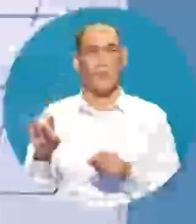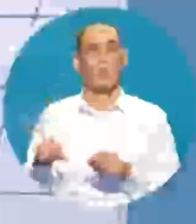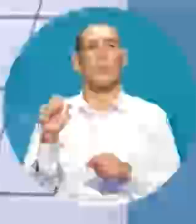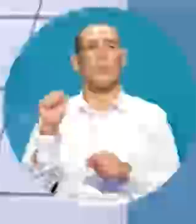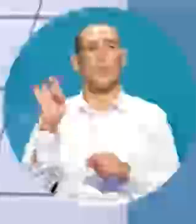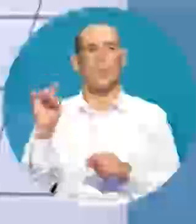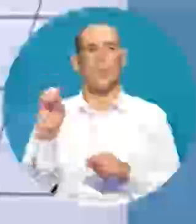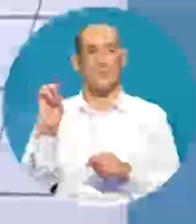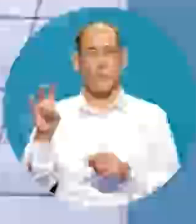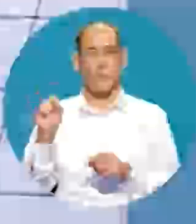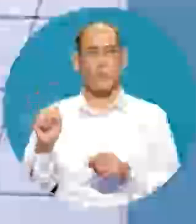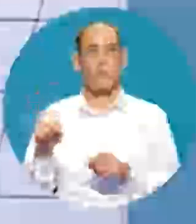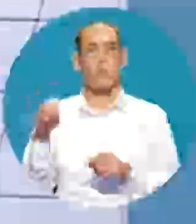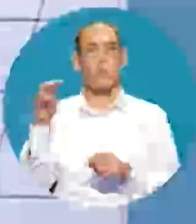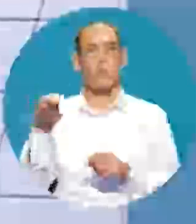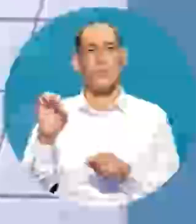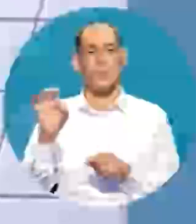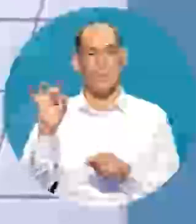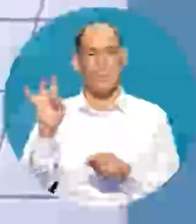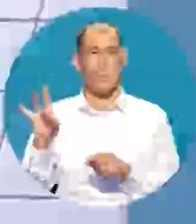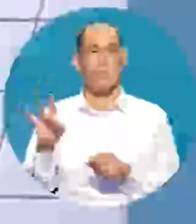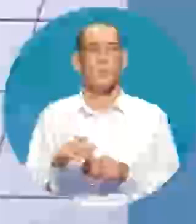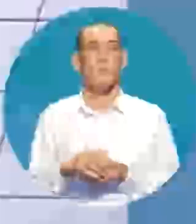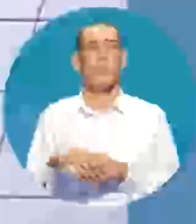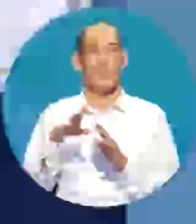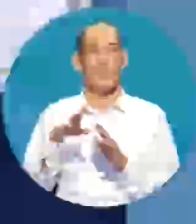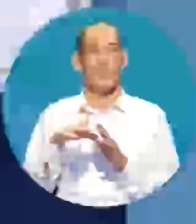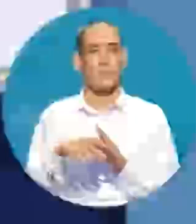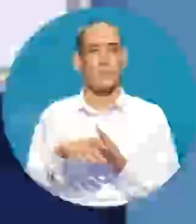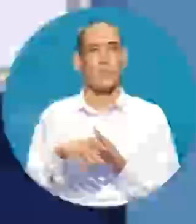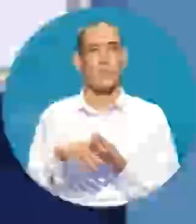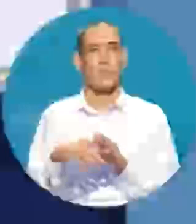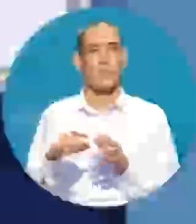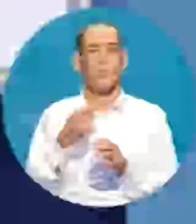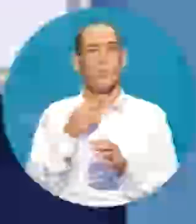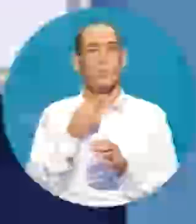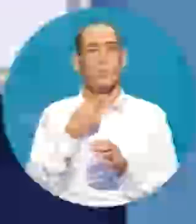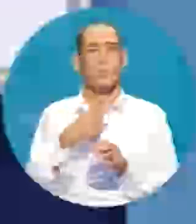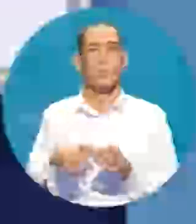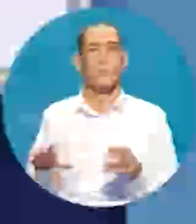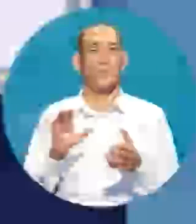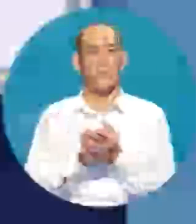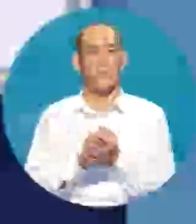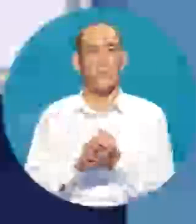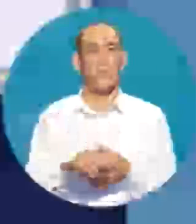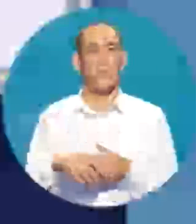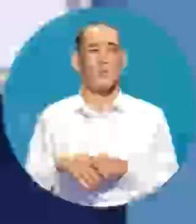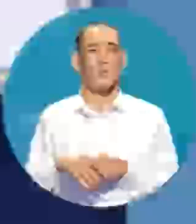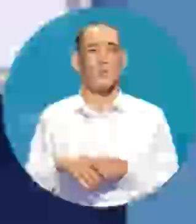arna, tor. Şimdi oquşlar, ır sesinin ülken harbinin tanıstırayın.